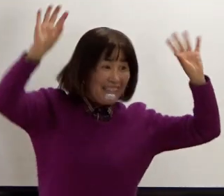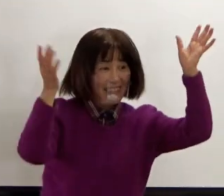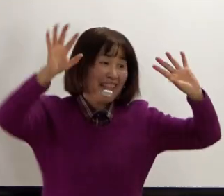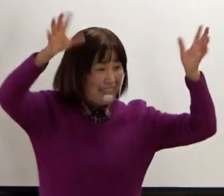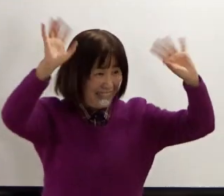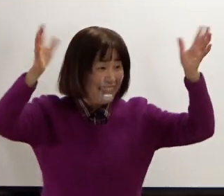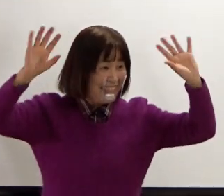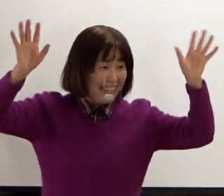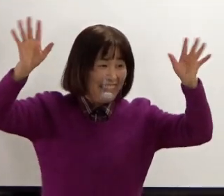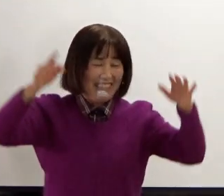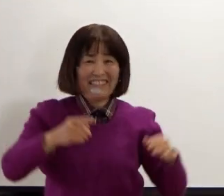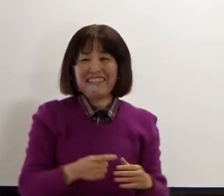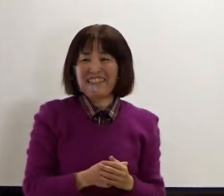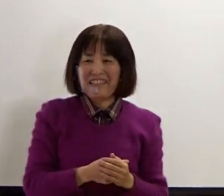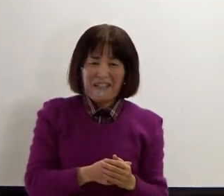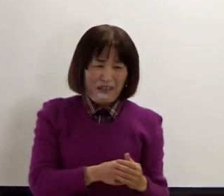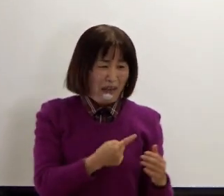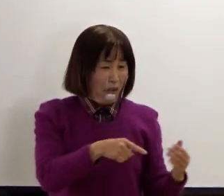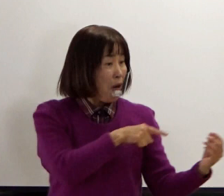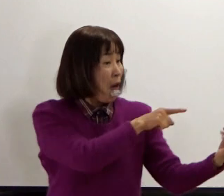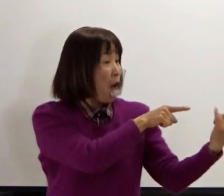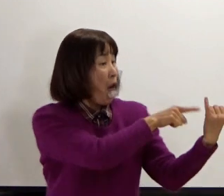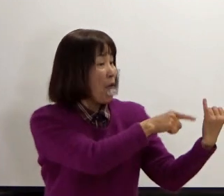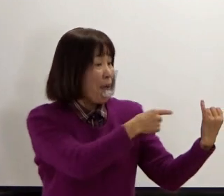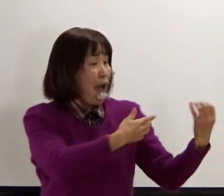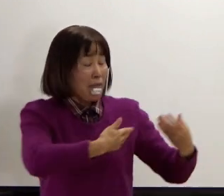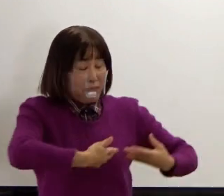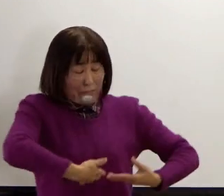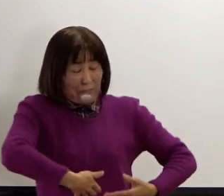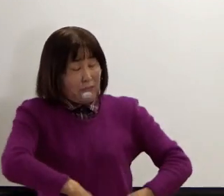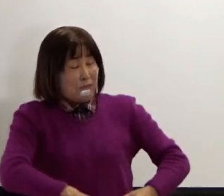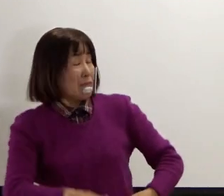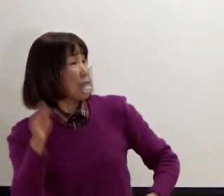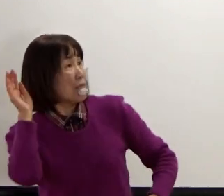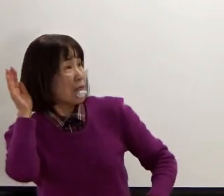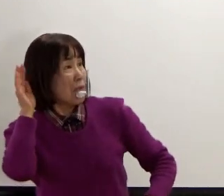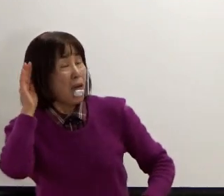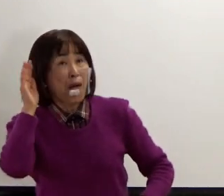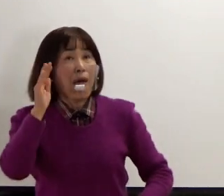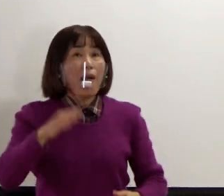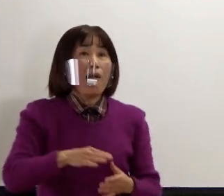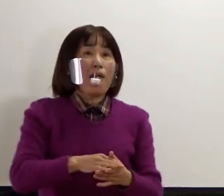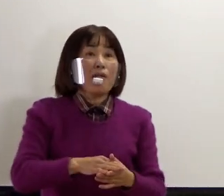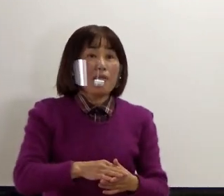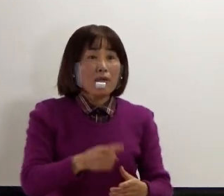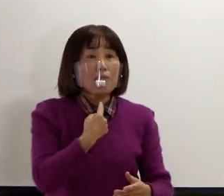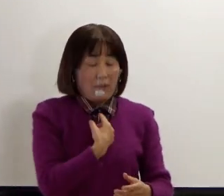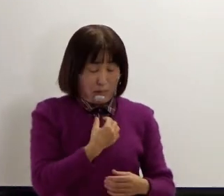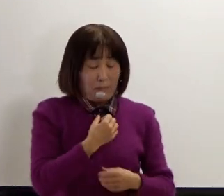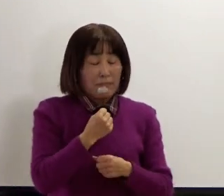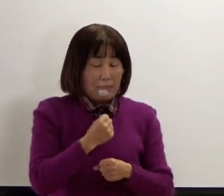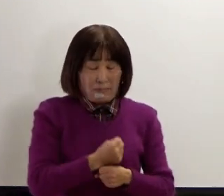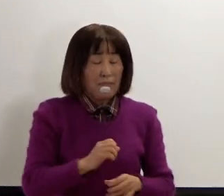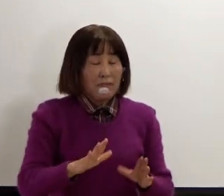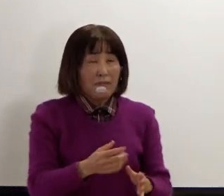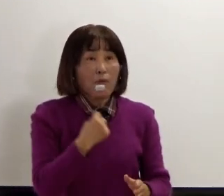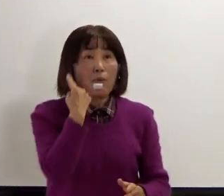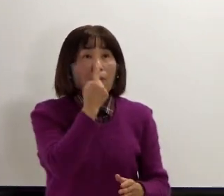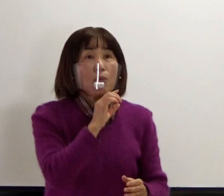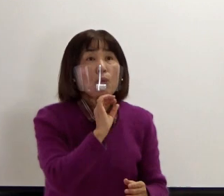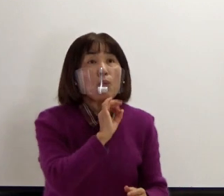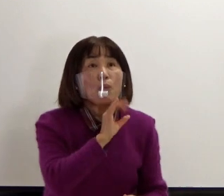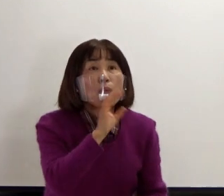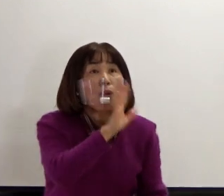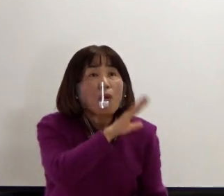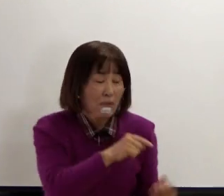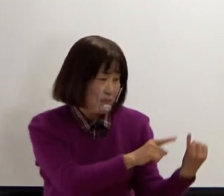名前をお前に子供が生まれるって言われたんだと、わしは新人かったけ口が消えようになったんや言ってですねこう書いて、エリサ